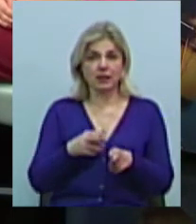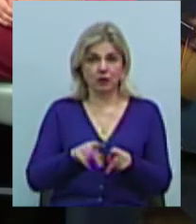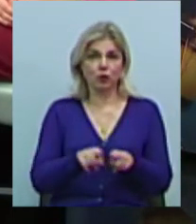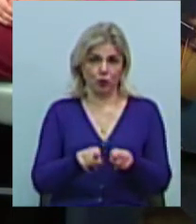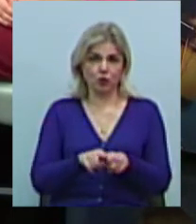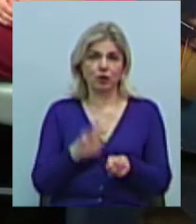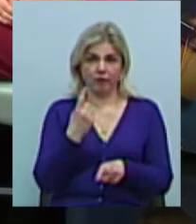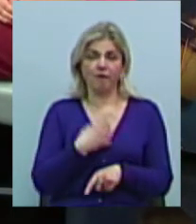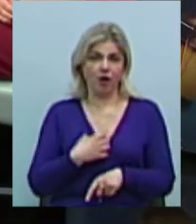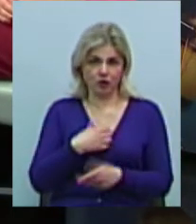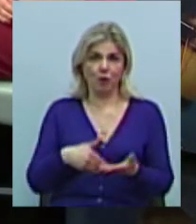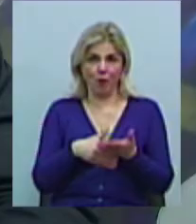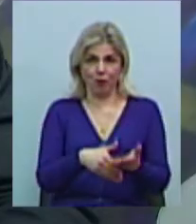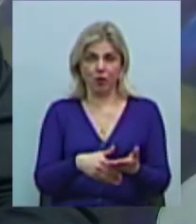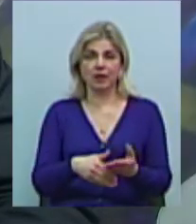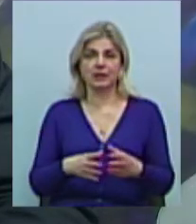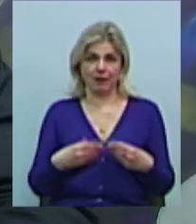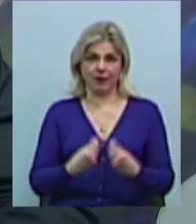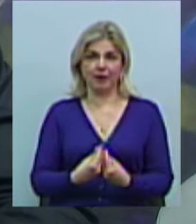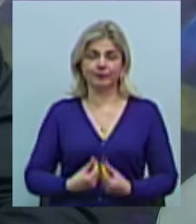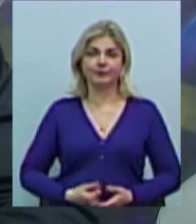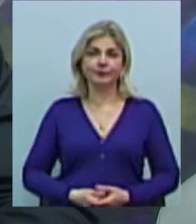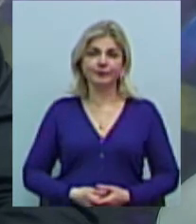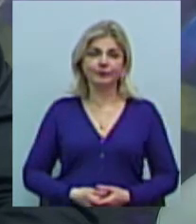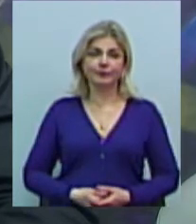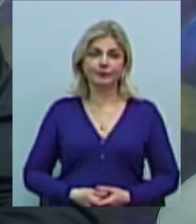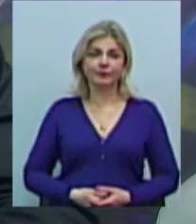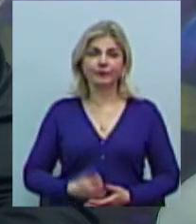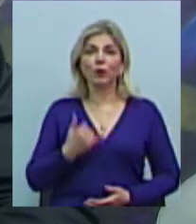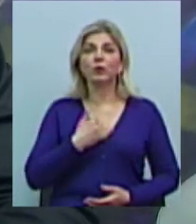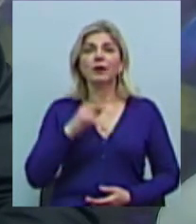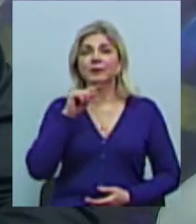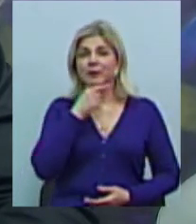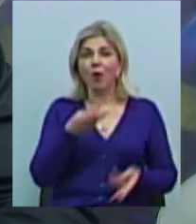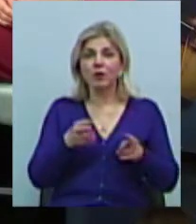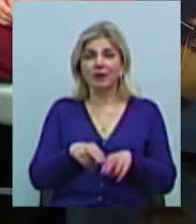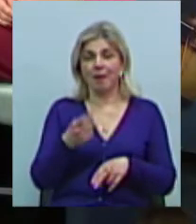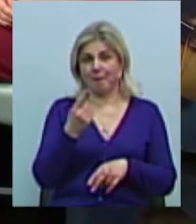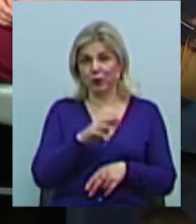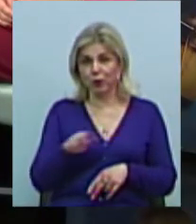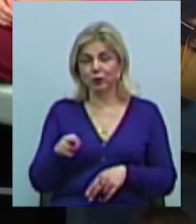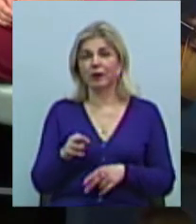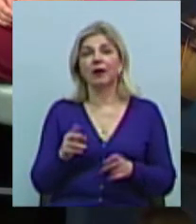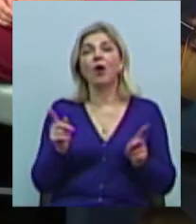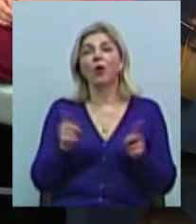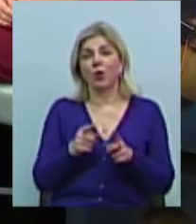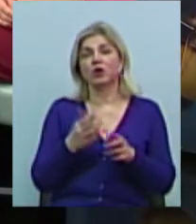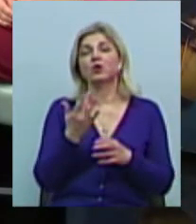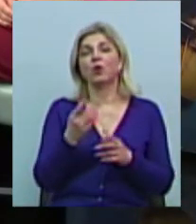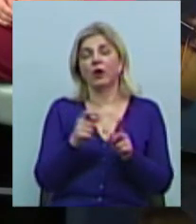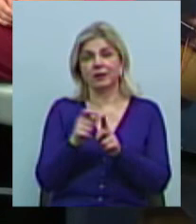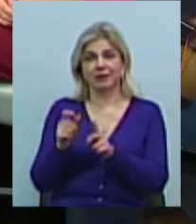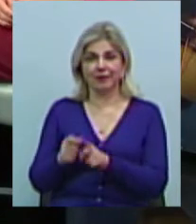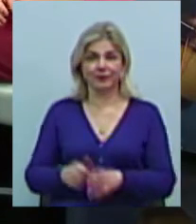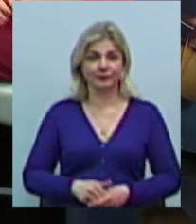така допомога в сім'ї, якщо це потрібно. Друзі, у нас залишилась хвилина. Будь ласка, кілька слів від кожного. Ольга Юр'ївна,